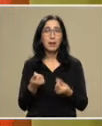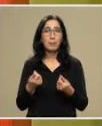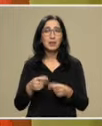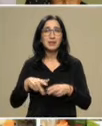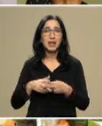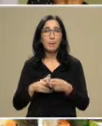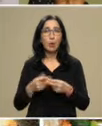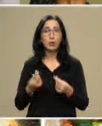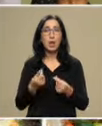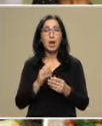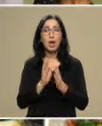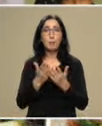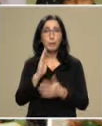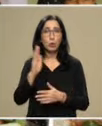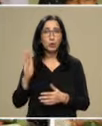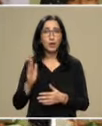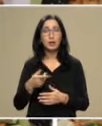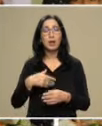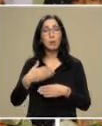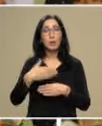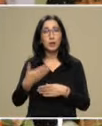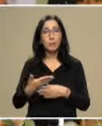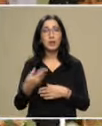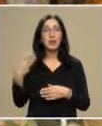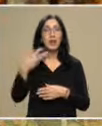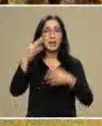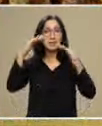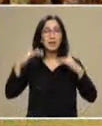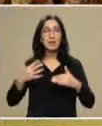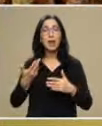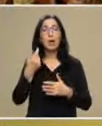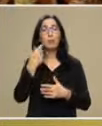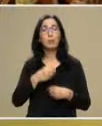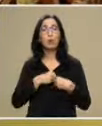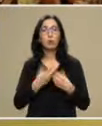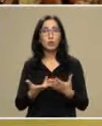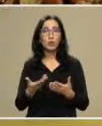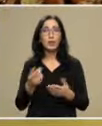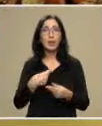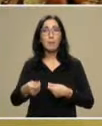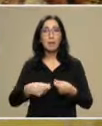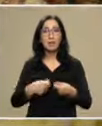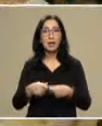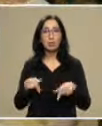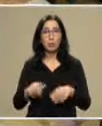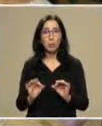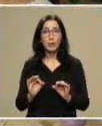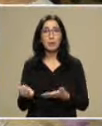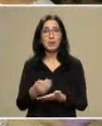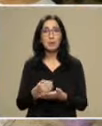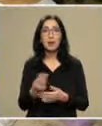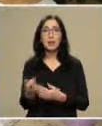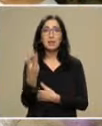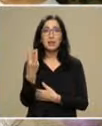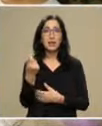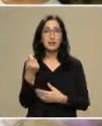на помещението. За пореден път това беше кауза на есенния благотворителен базар в училището. До момента са събрани близо